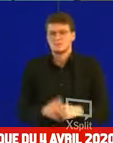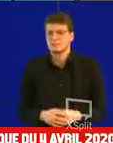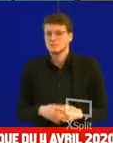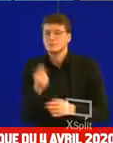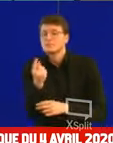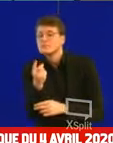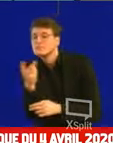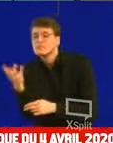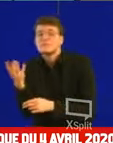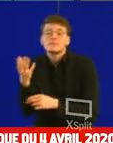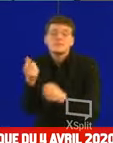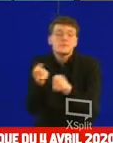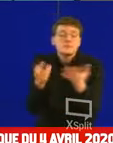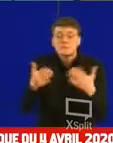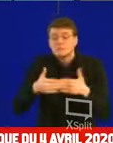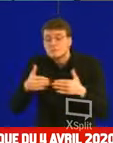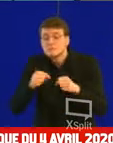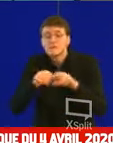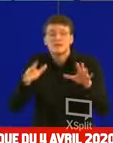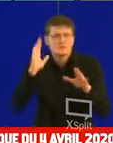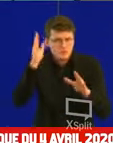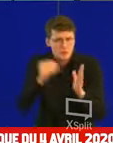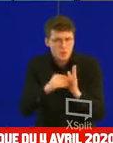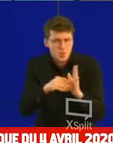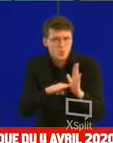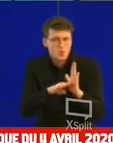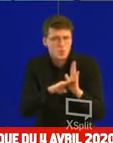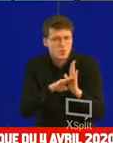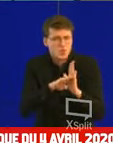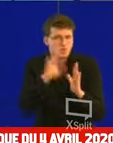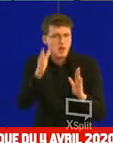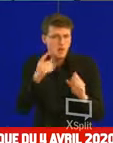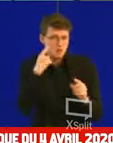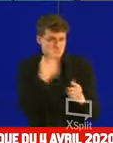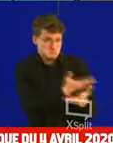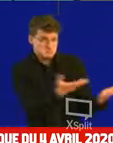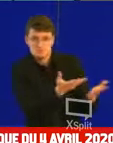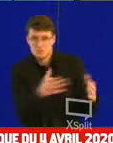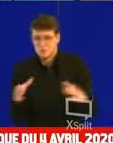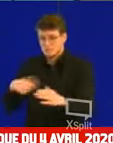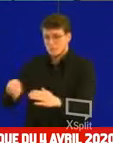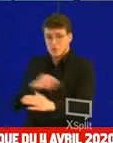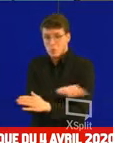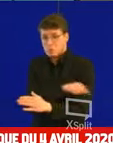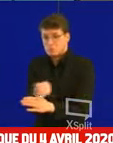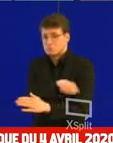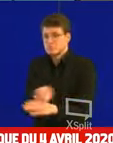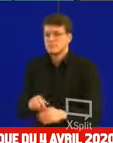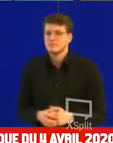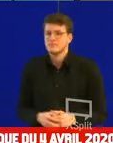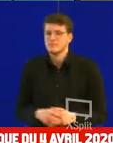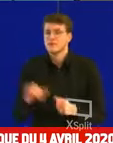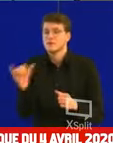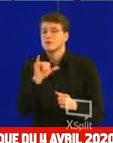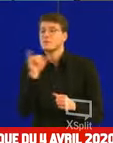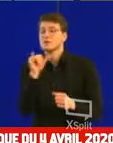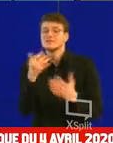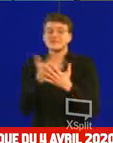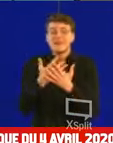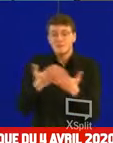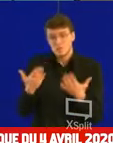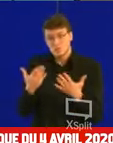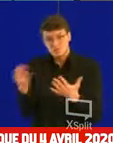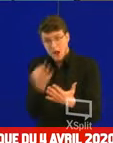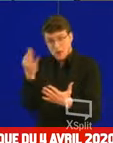de safety valide ses ouvres des évolutions des épidémies d'autres symboles hospital cf ce un mille pattes